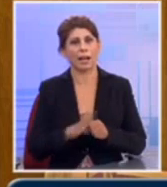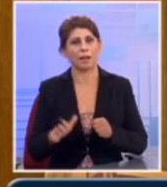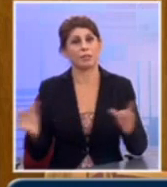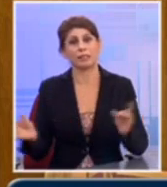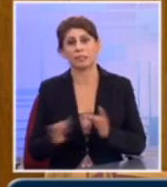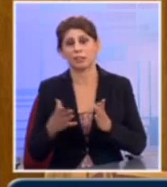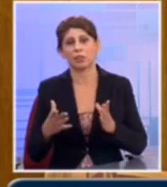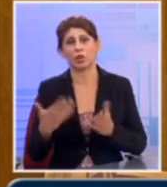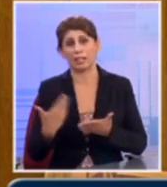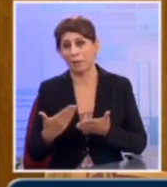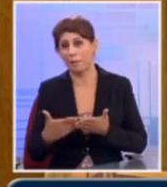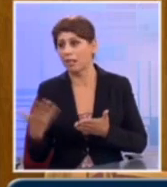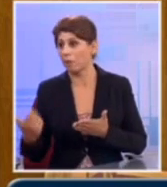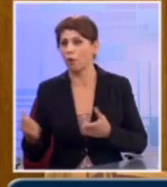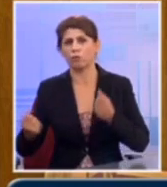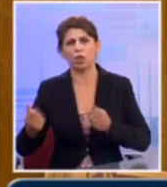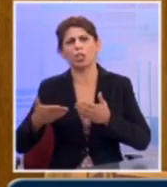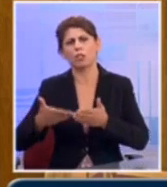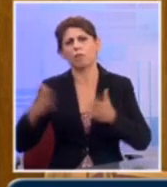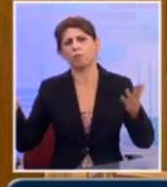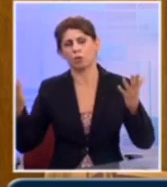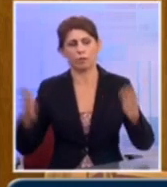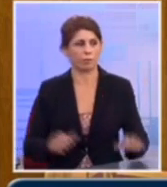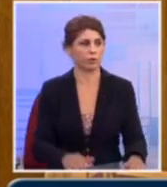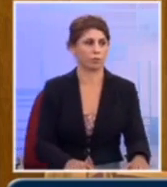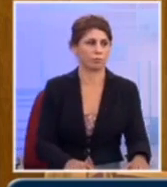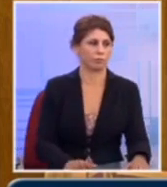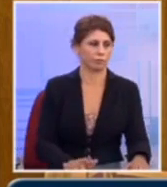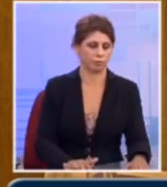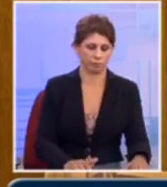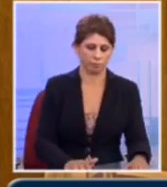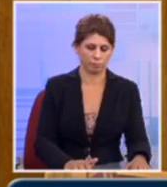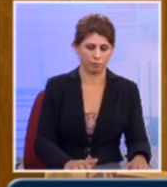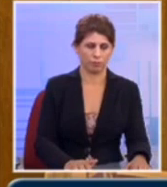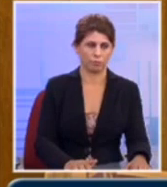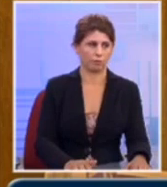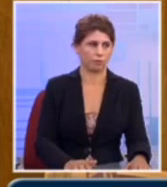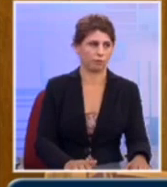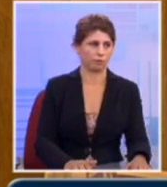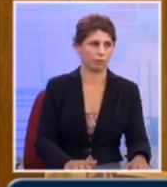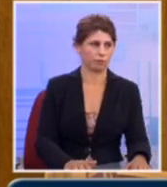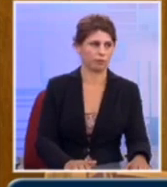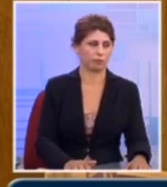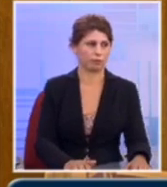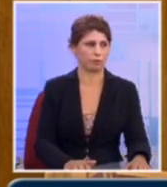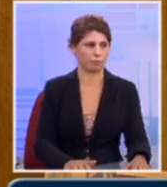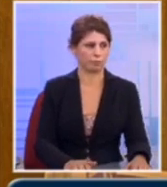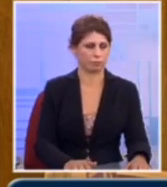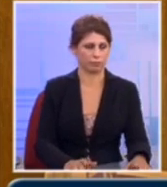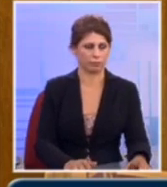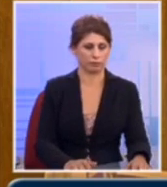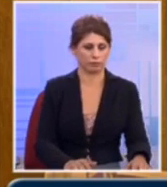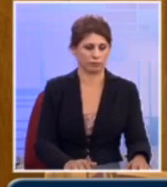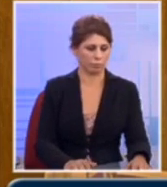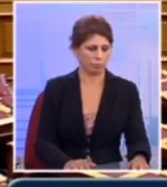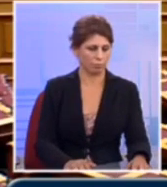τυχόν τεκμήρια τους κ μέχρι 12 καλει τα τεκμήρια αυτό σας λέω δο μέρες όταν